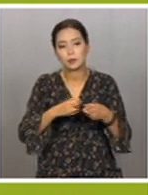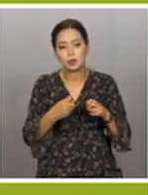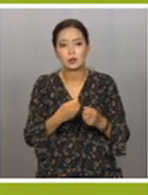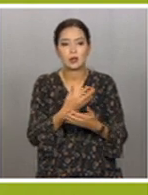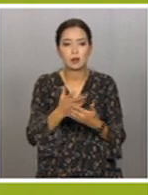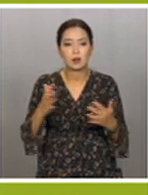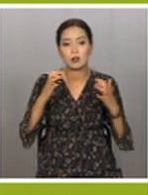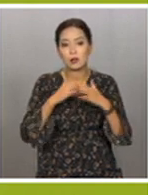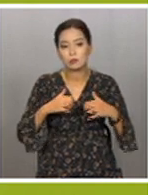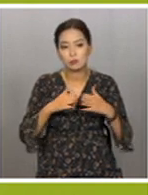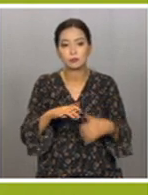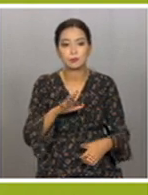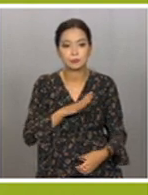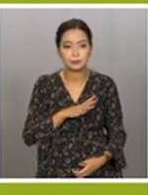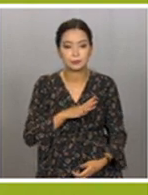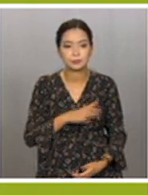қарастырылды.